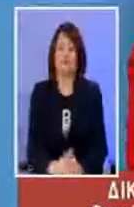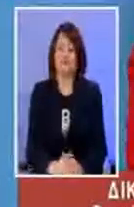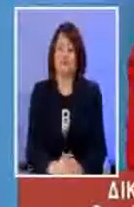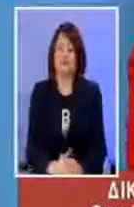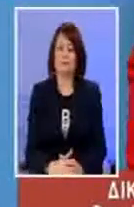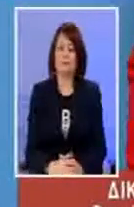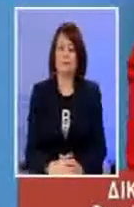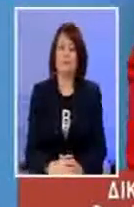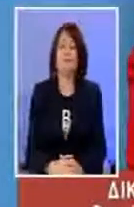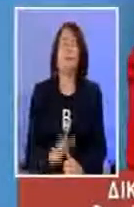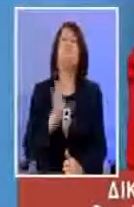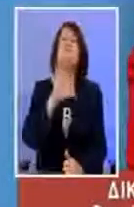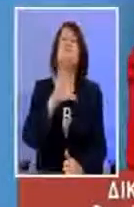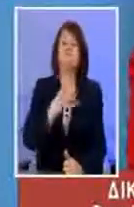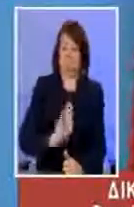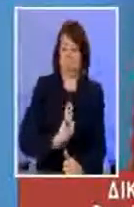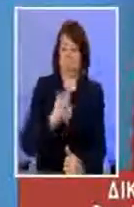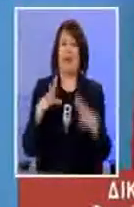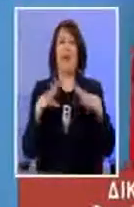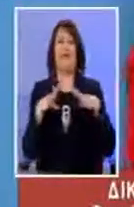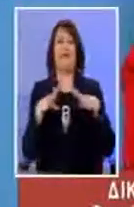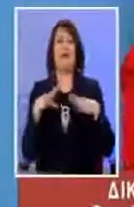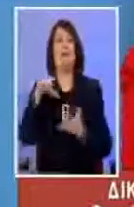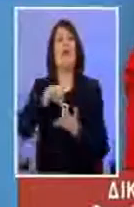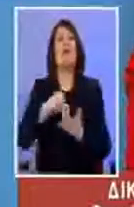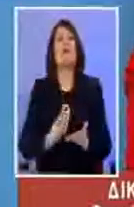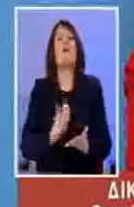Σε ποια χώρα νιώσατε πιο άνετα ή σε ποια πόλη?